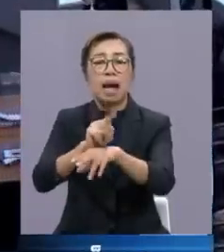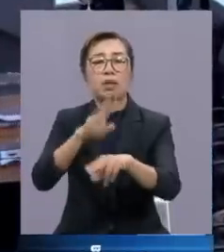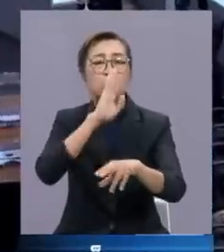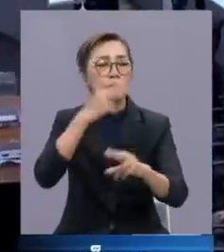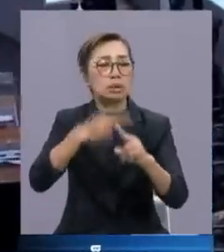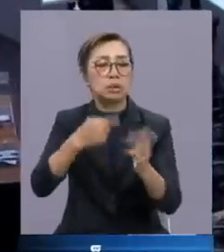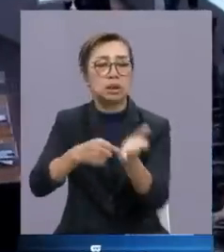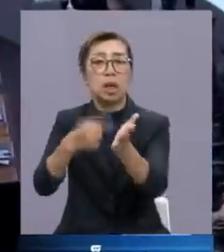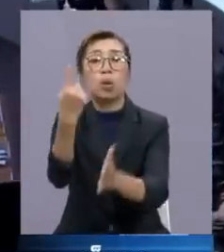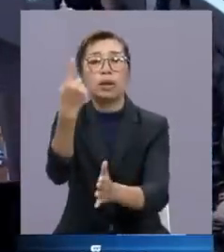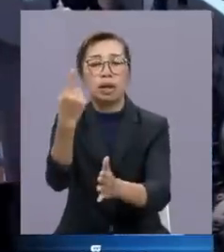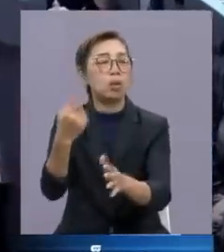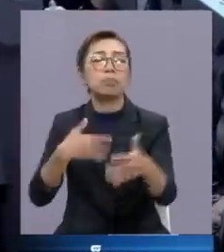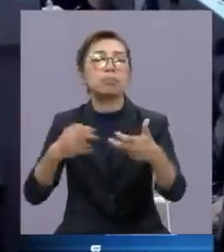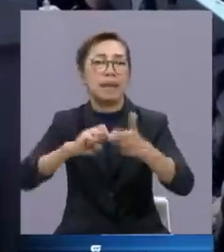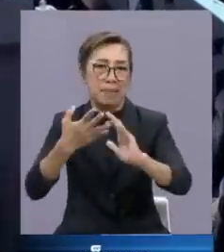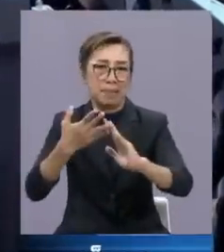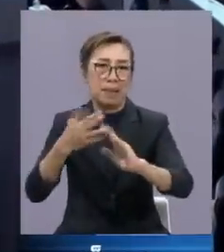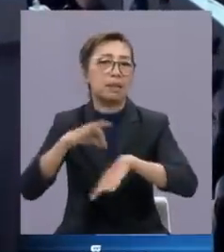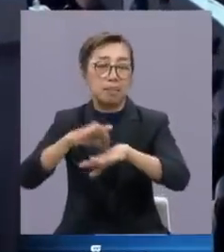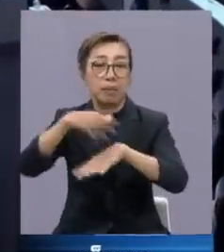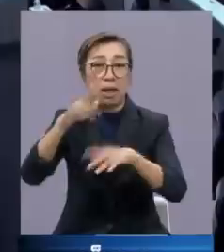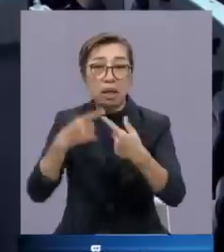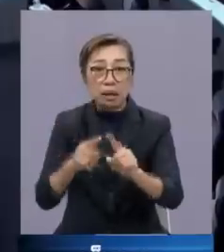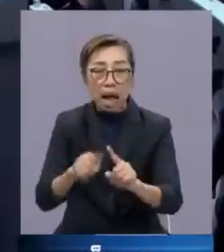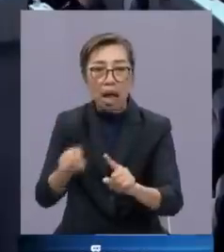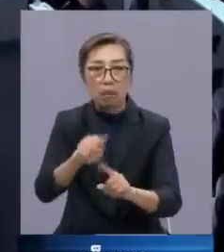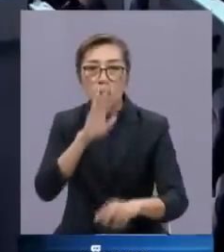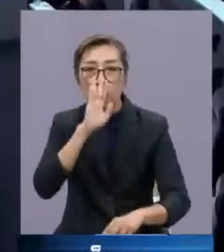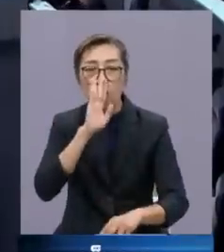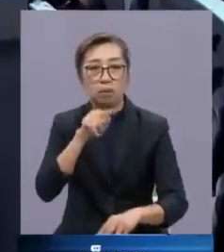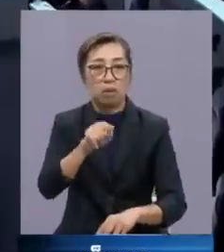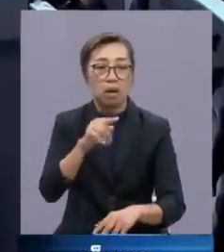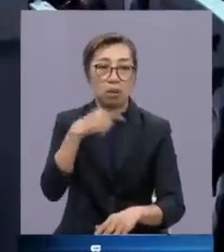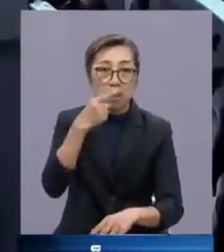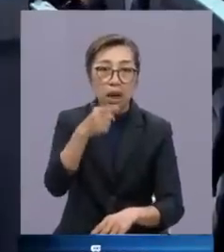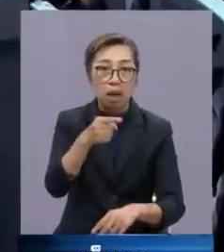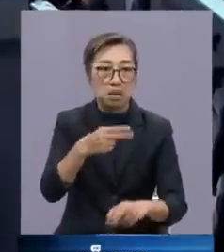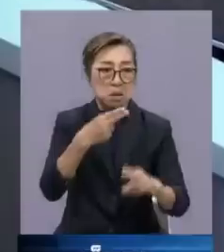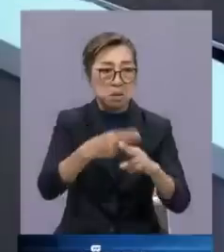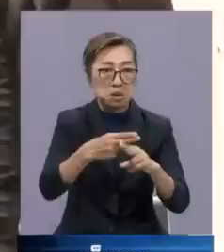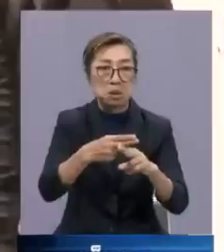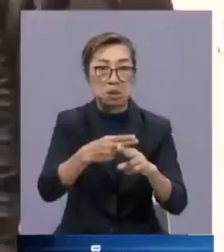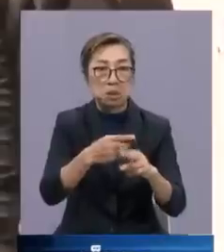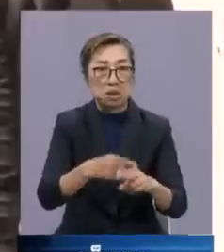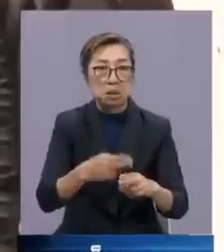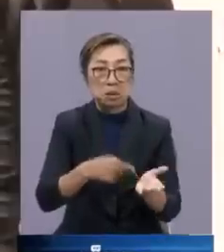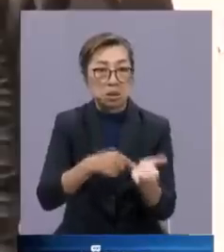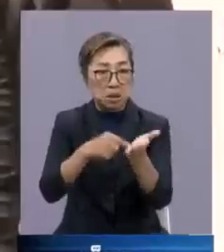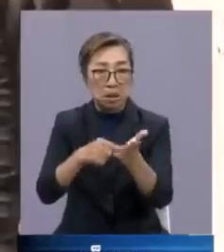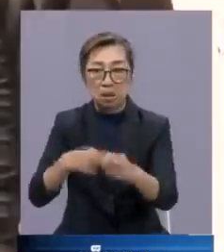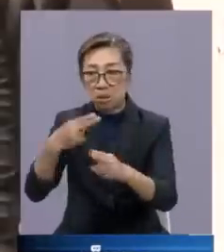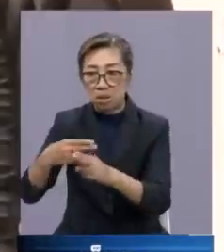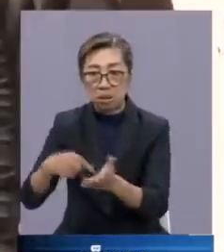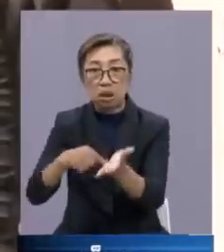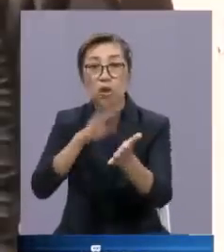ใช่ครับ แค่แสดงวิสัยทัศน์นะครับแต่ถ้าแบบโหวตลับเนี่ยก็คือจะเกิดขึ้นหลังจากคะแนนโหวตก็คือโหวต2คนขึ้น